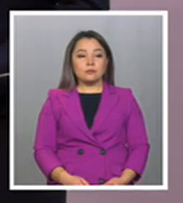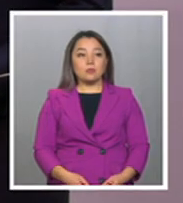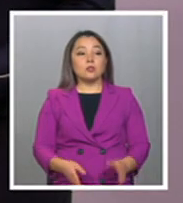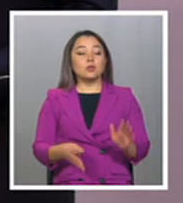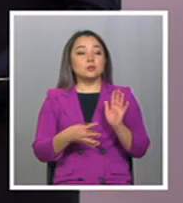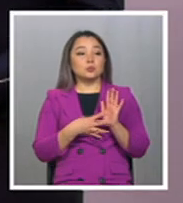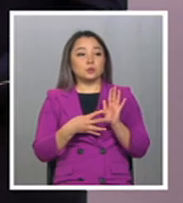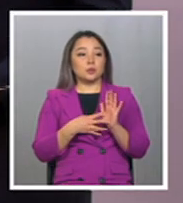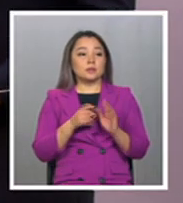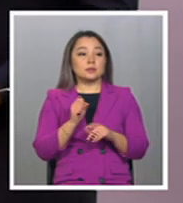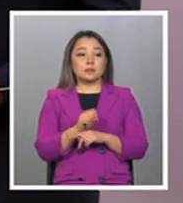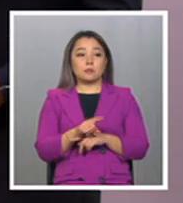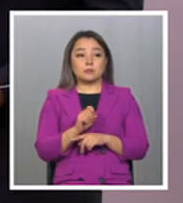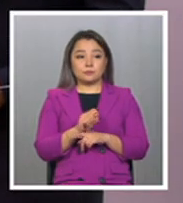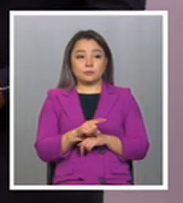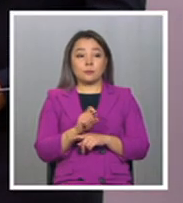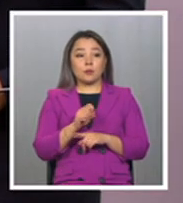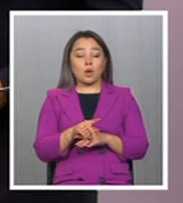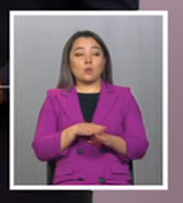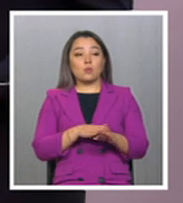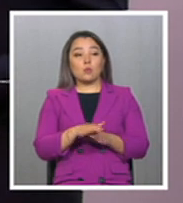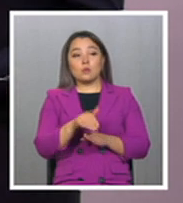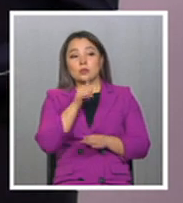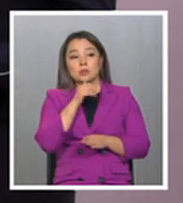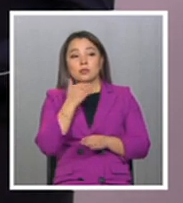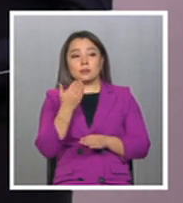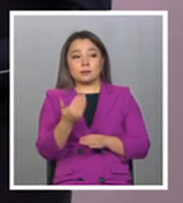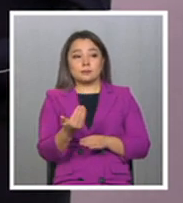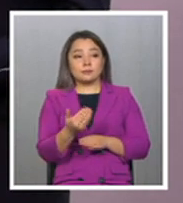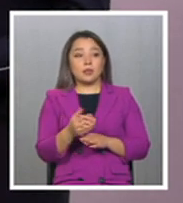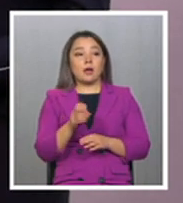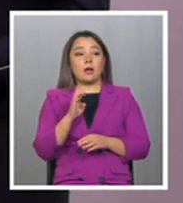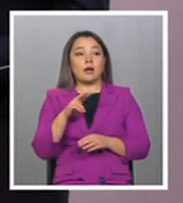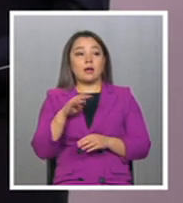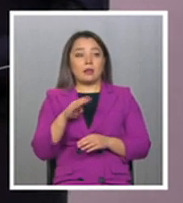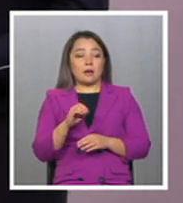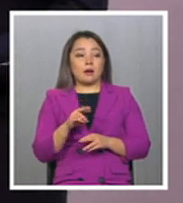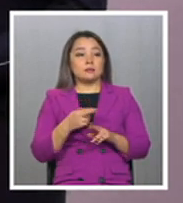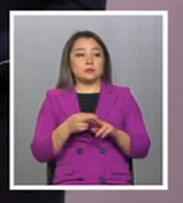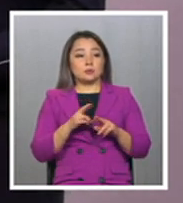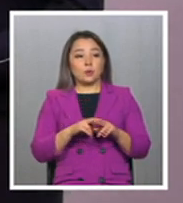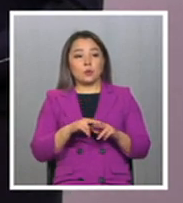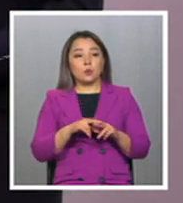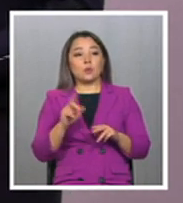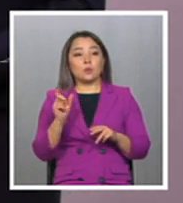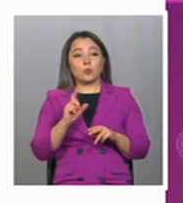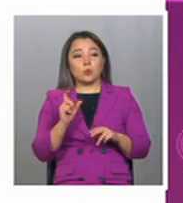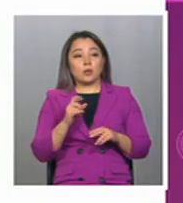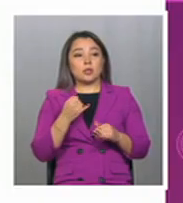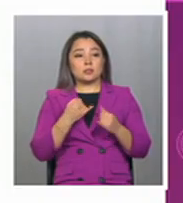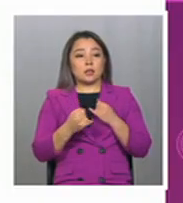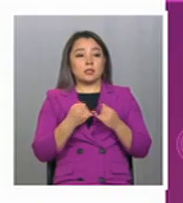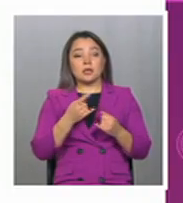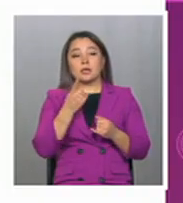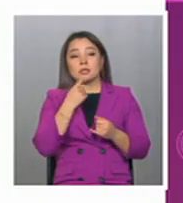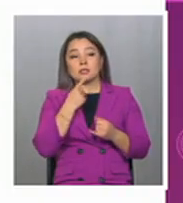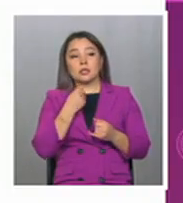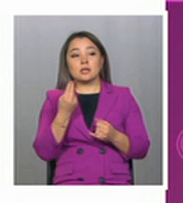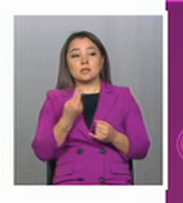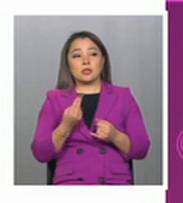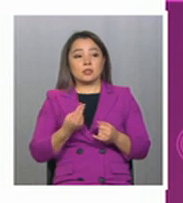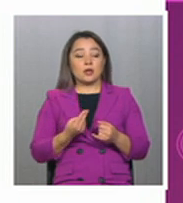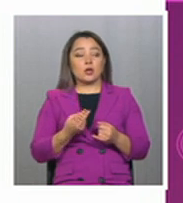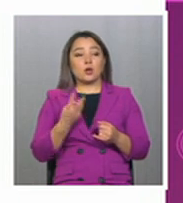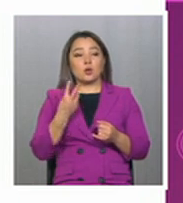9-шы тапсырма. Тапсырманы орындаңдар. Әлия сөреге көк, сары, қызыл түсті 3